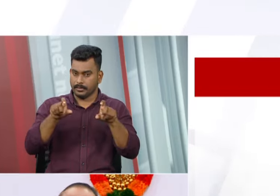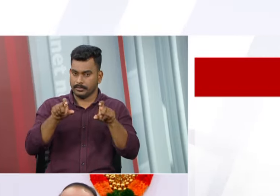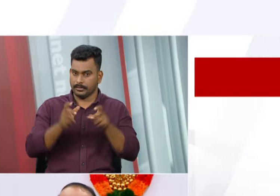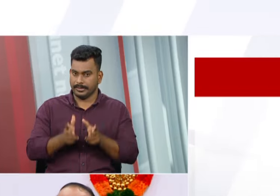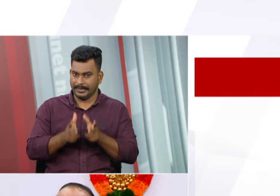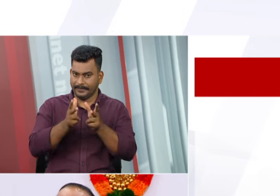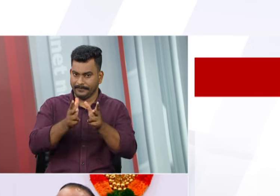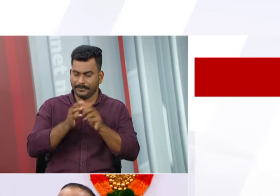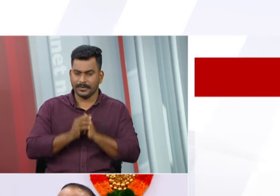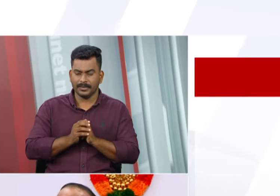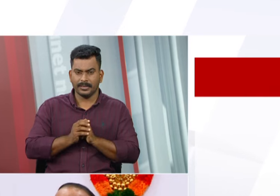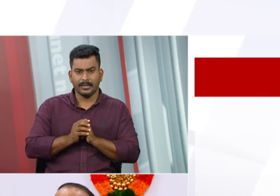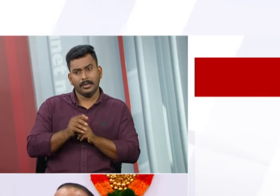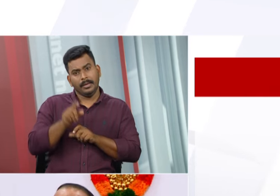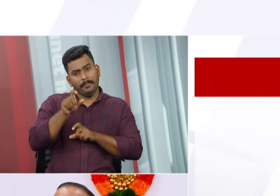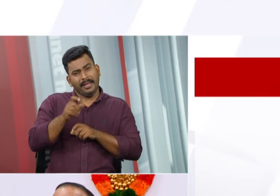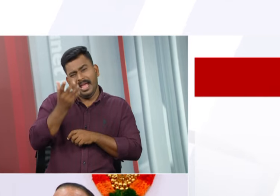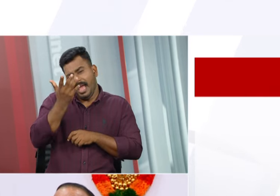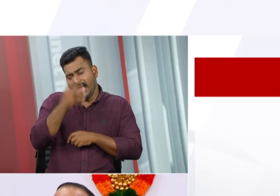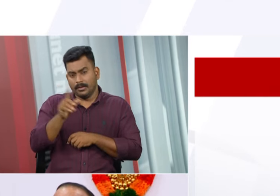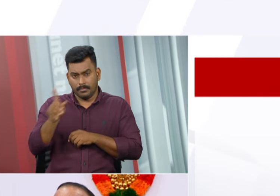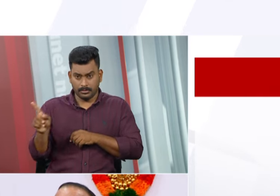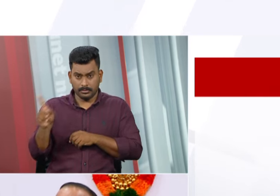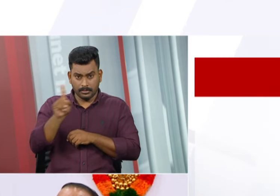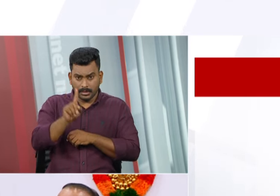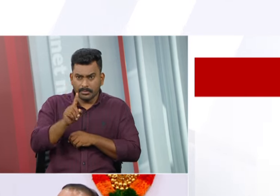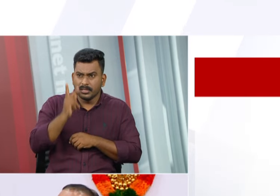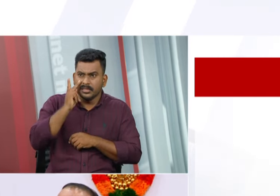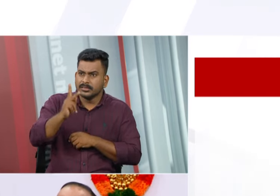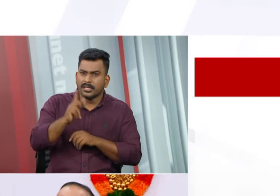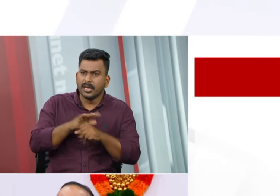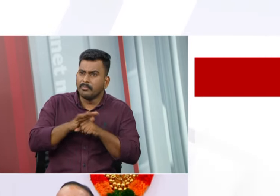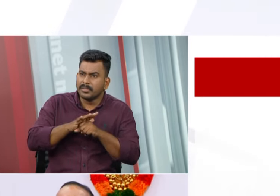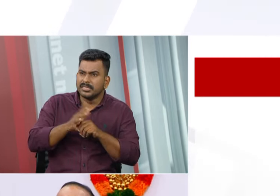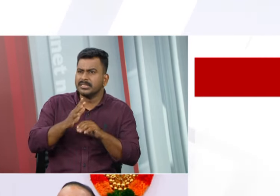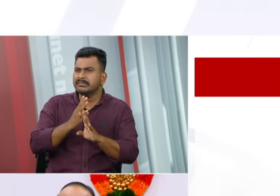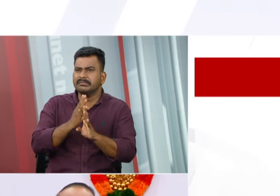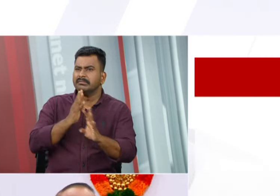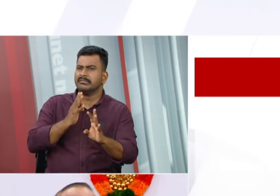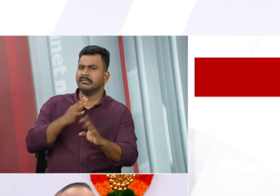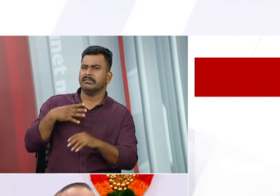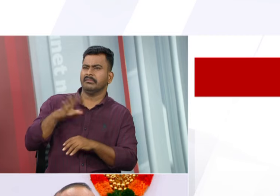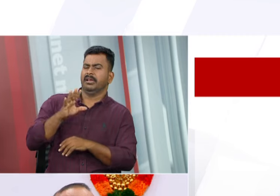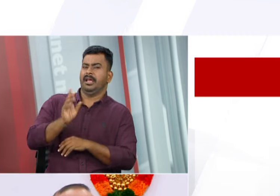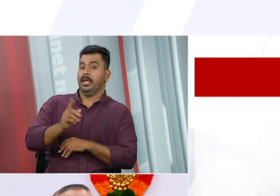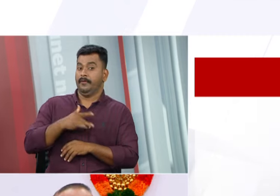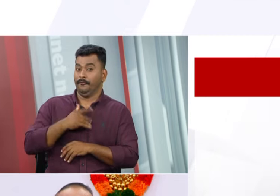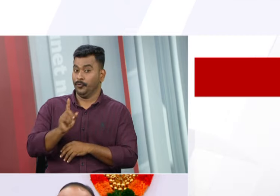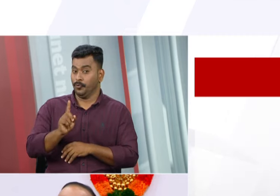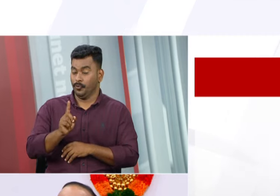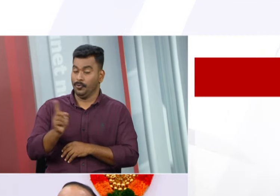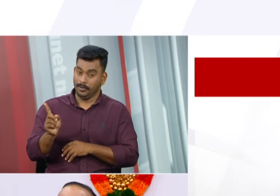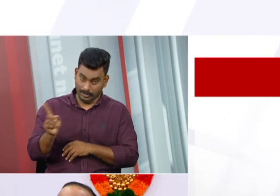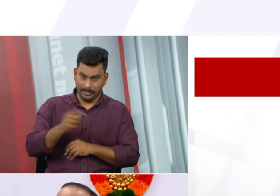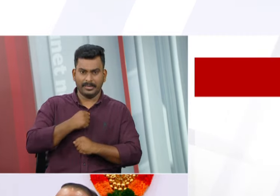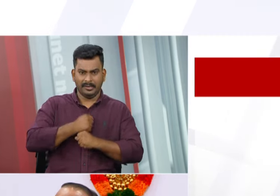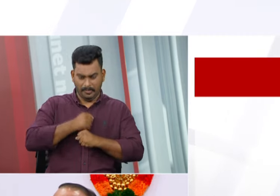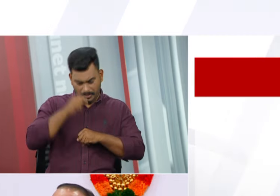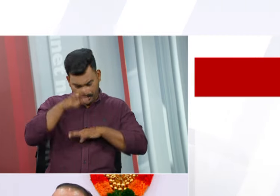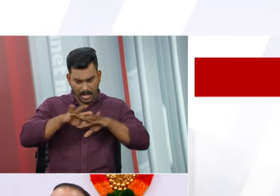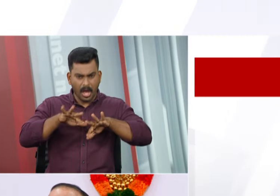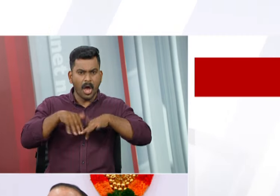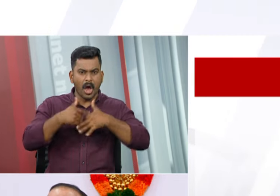ഞാൻ നേരത്തെ പറഞ്ഞതുപോലെ ഒരാളും ഒരു ഭക്തനും തിരിച്ചു പോകേണ്ട സാഹചര്യം ഉണ്ടാവില്ല. അത് സർക്കാരുമായി കൂടി കൂടിയാലോചിച്ച്